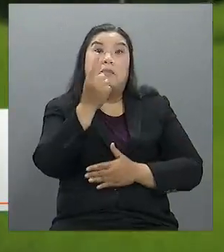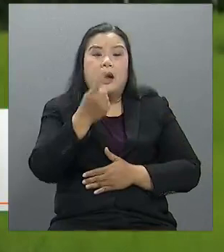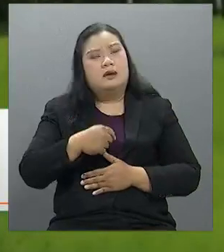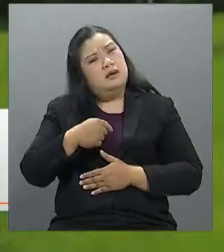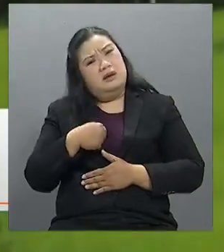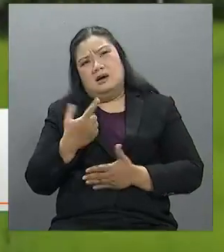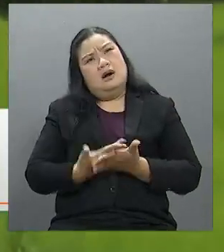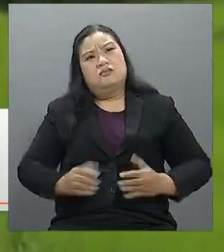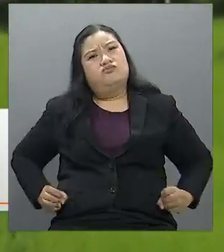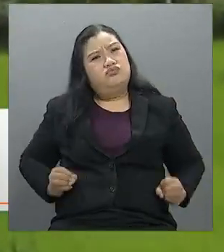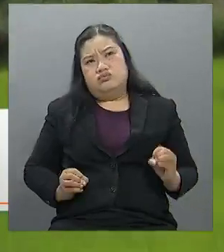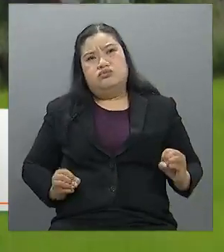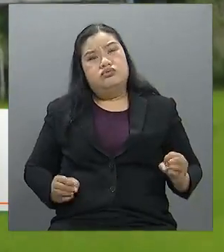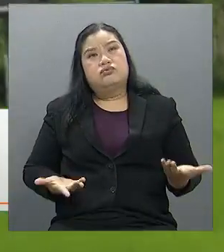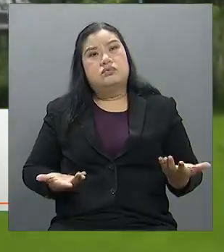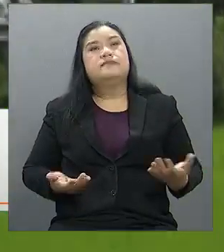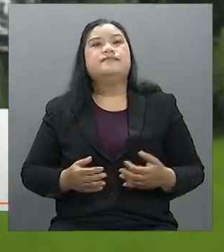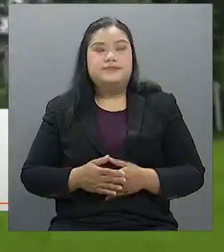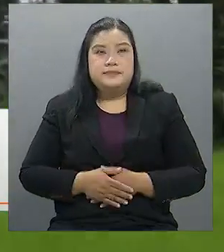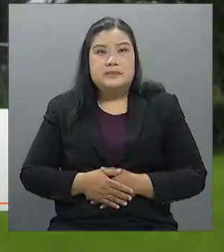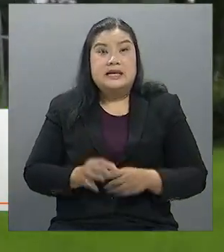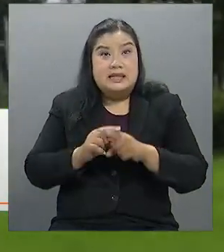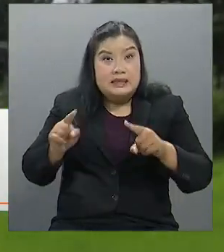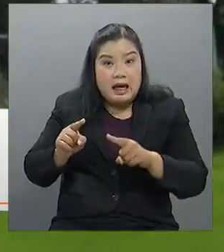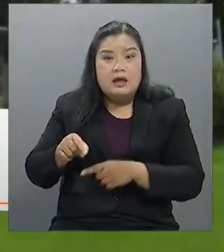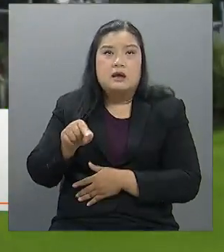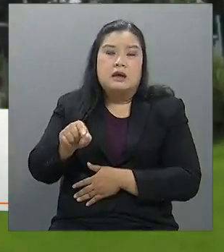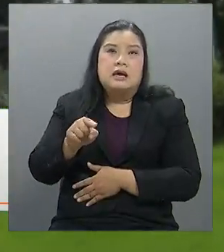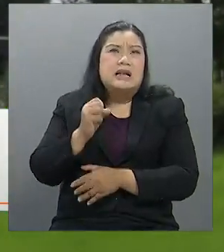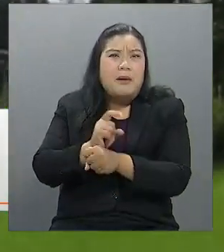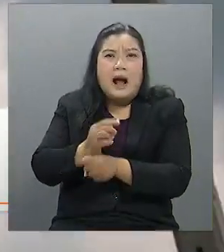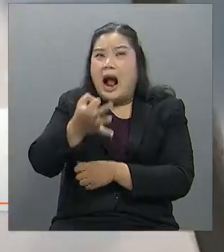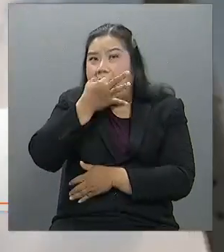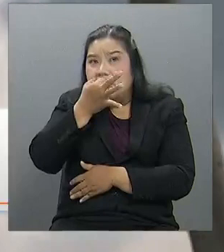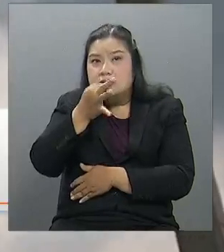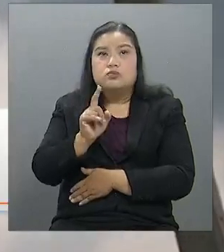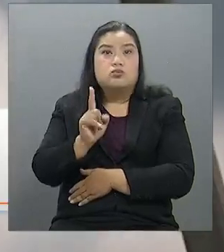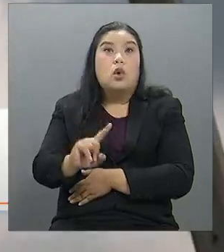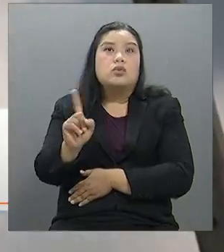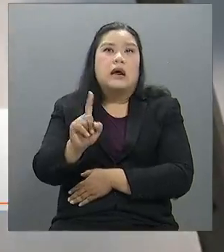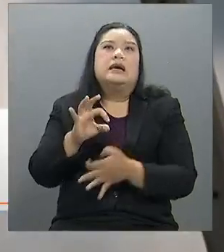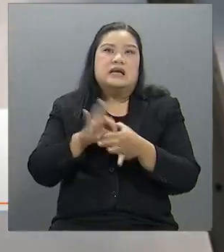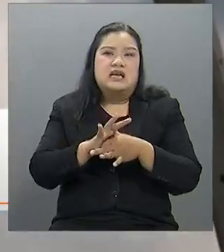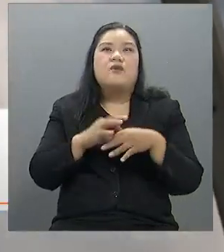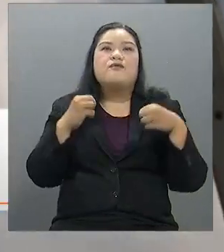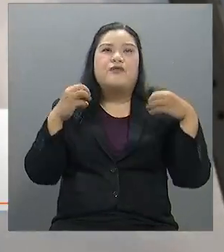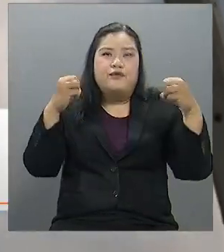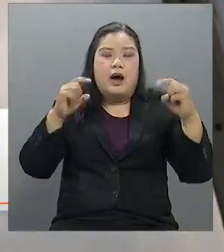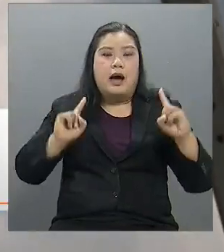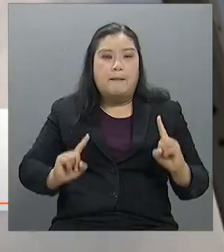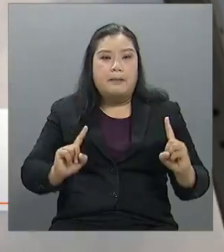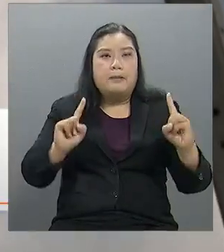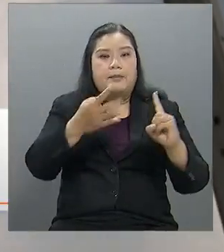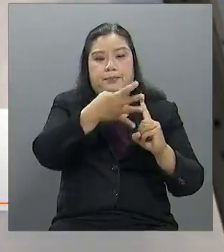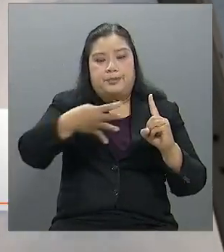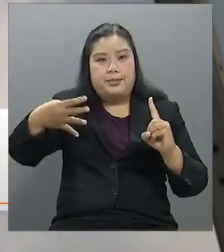เนี่ยค่ะแต่ว่ายังไงก็ตามเนี่ยไอ้ต้นทุนที่จะทำให้เขาทำมาหากินได้เนี่ยคือไฟฟ้าค่ะคือการทำการเกษตรยังไงต้อง